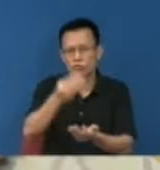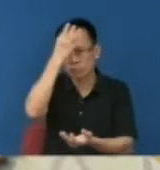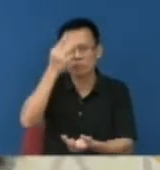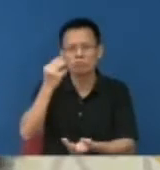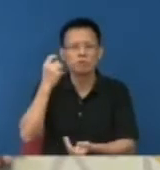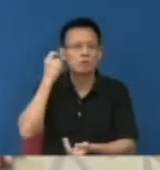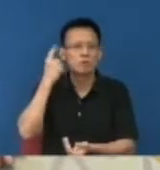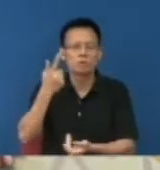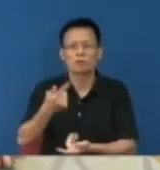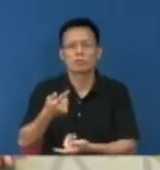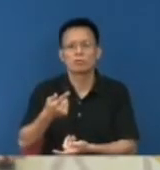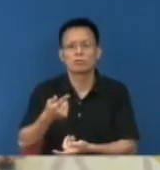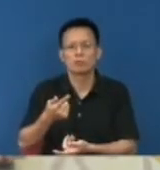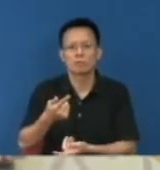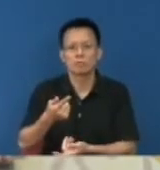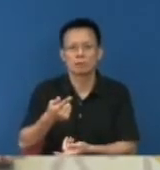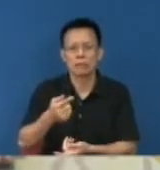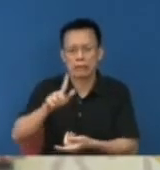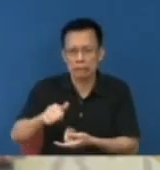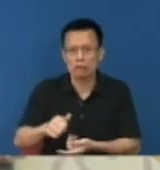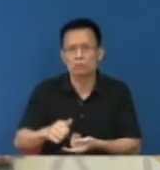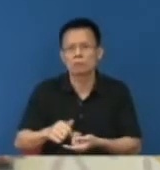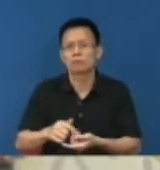還擺什麼，即是說 你由在